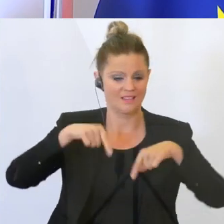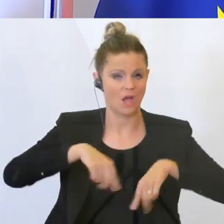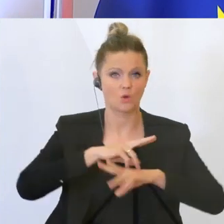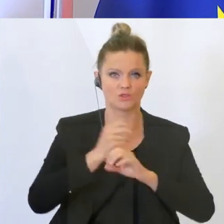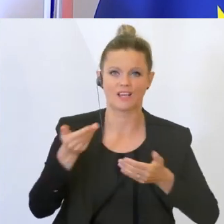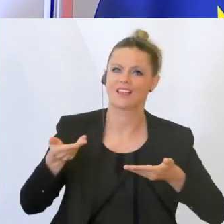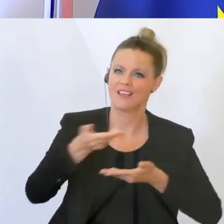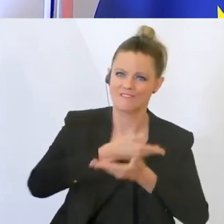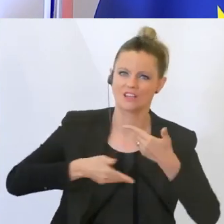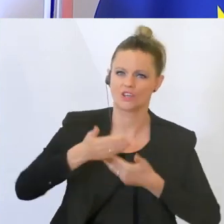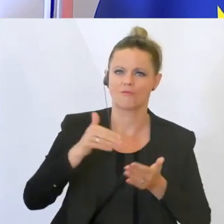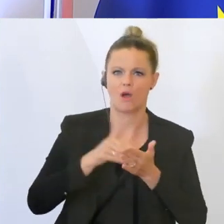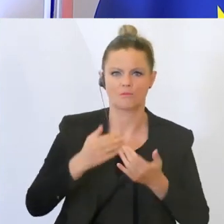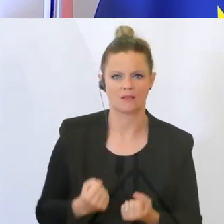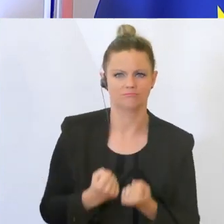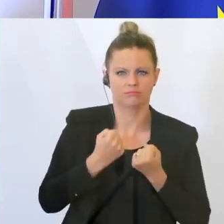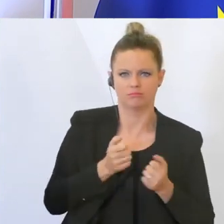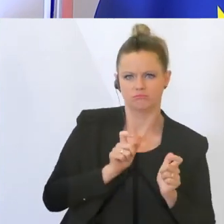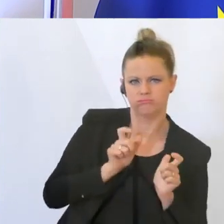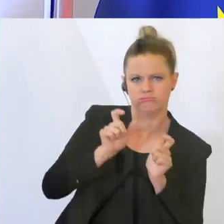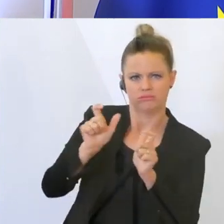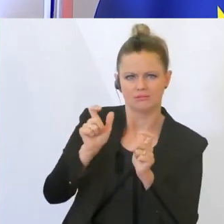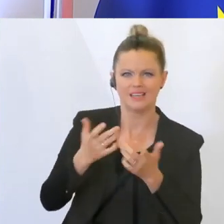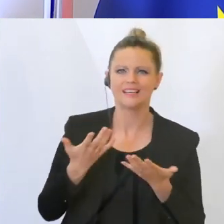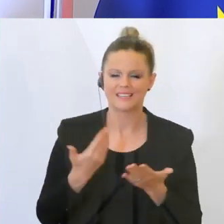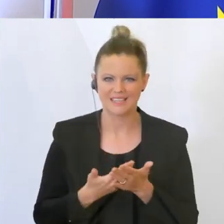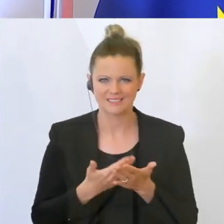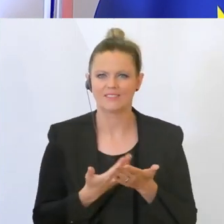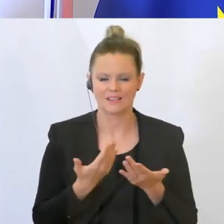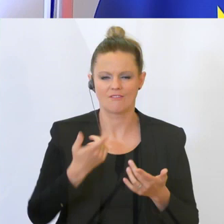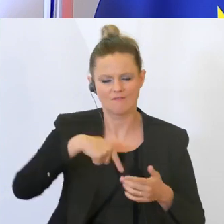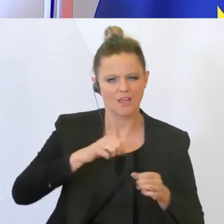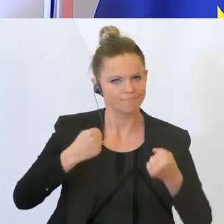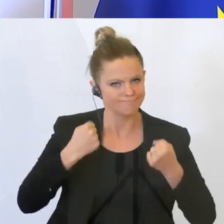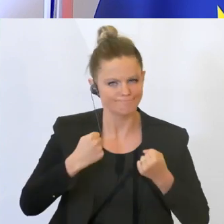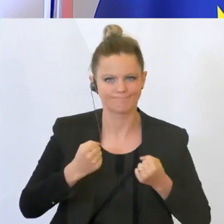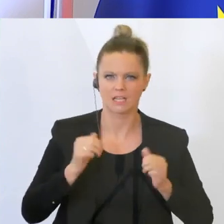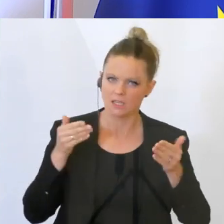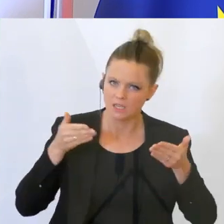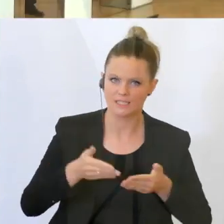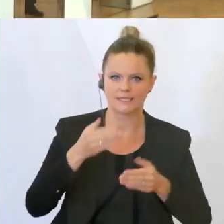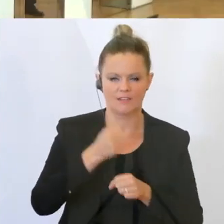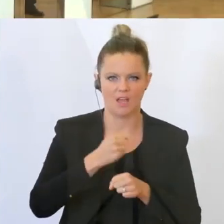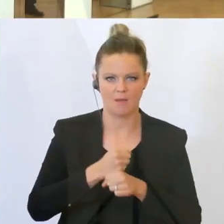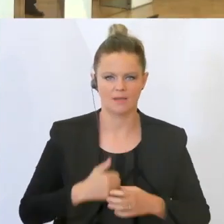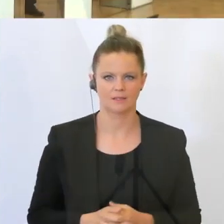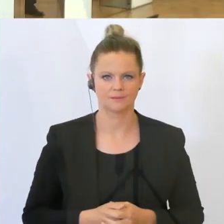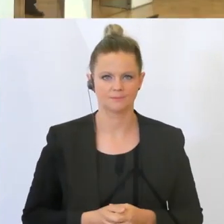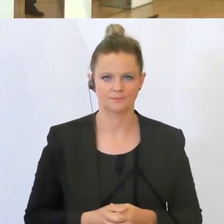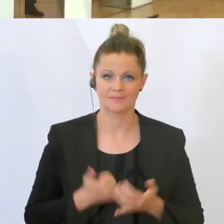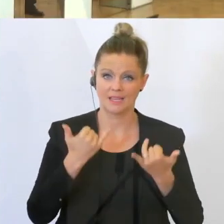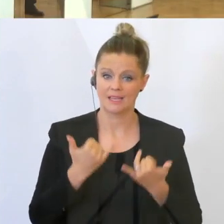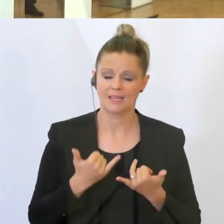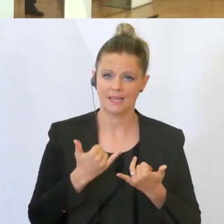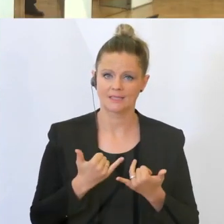Österreich resilienter, krisenfester zu machen, und daran arbeiten wir intensiv. Herzlichen Dank. Dankeschön. Dann suche ich jetzt